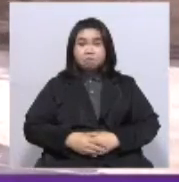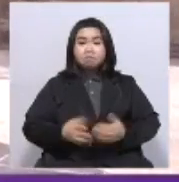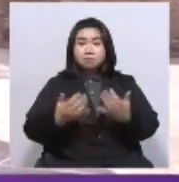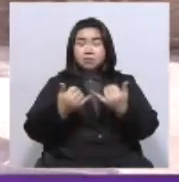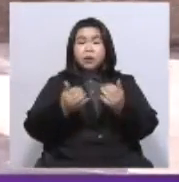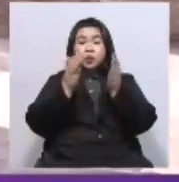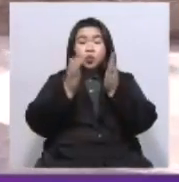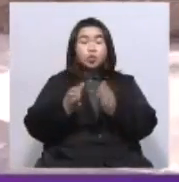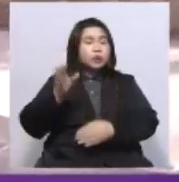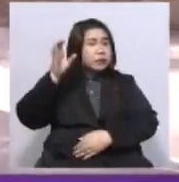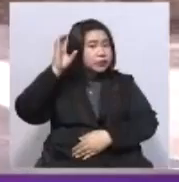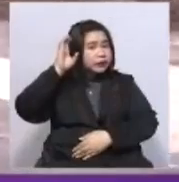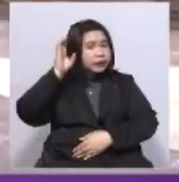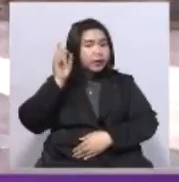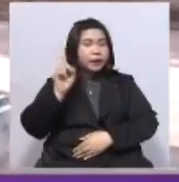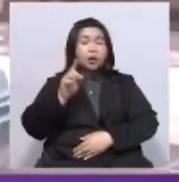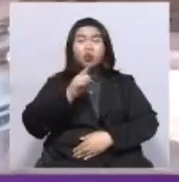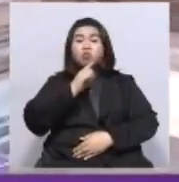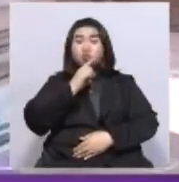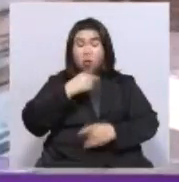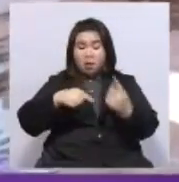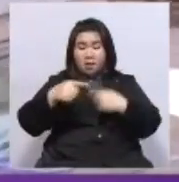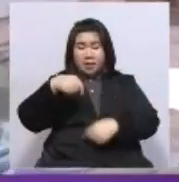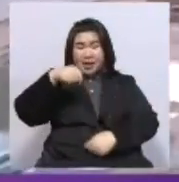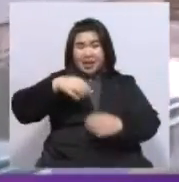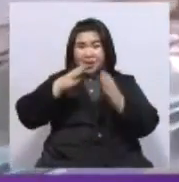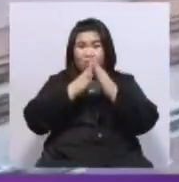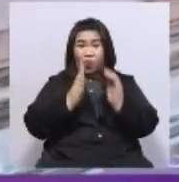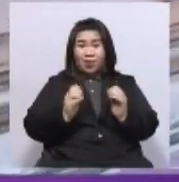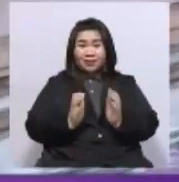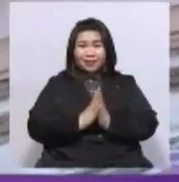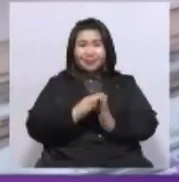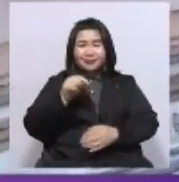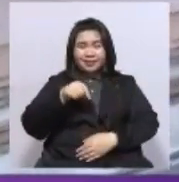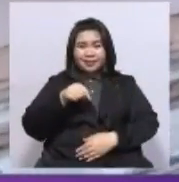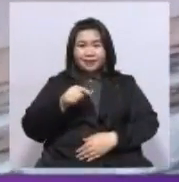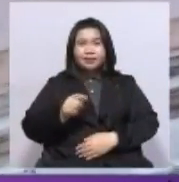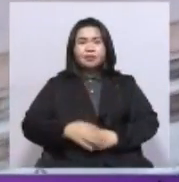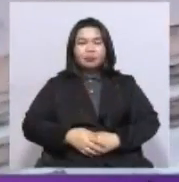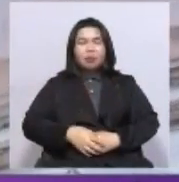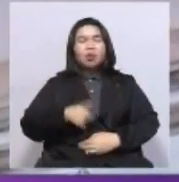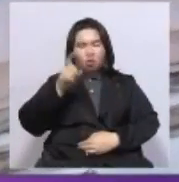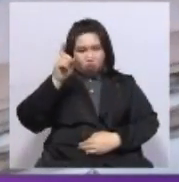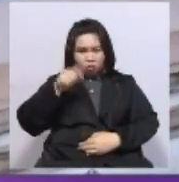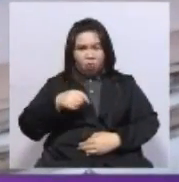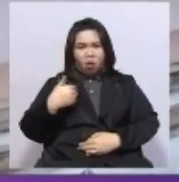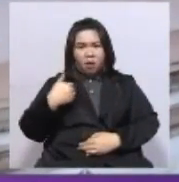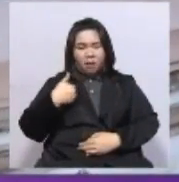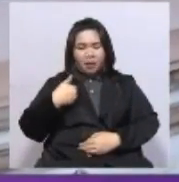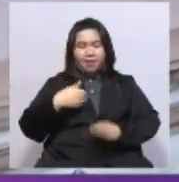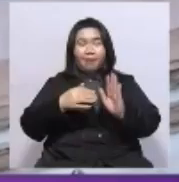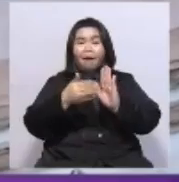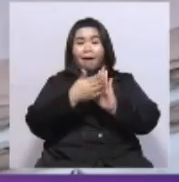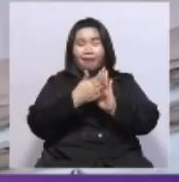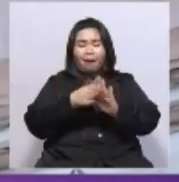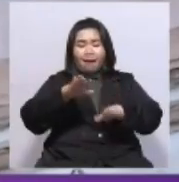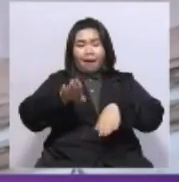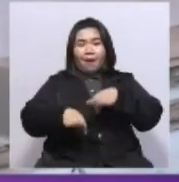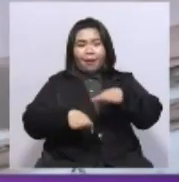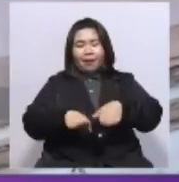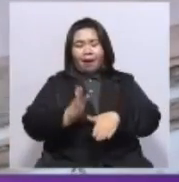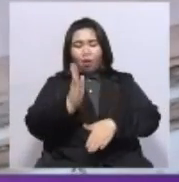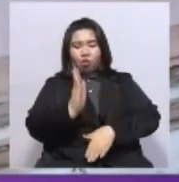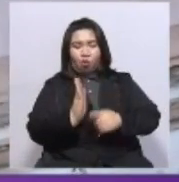ความเชื่อนะครับของคนที่นี่นะครับเมื่อเดินทางมาที่วัดขุนอินทประมูลแห่งนี้นะครับจะต้องเดินทางมาแตะที่พระบาทของพระพุทธศาสน